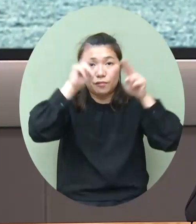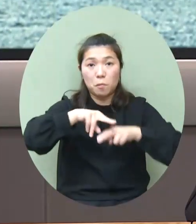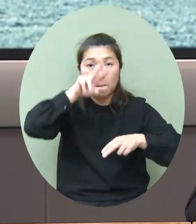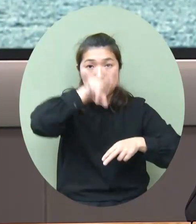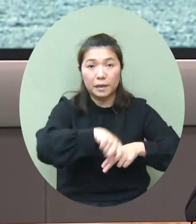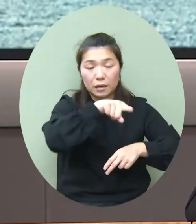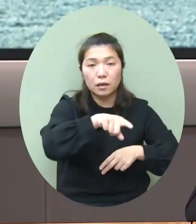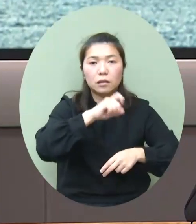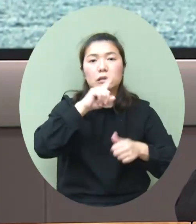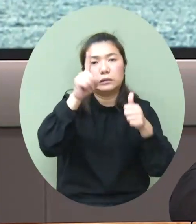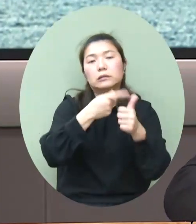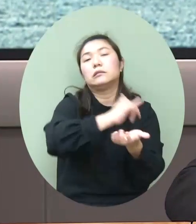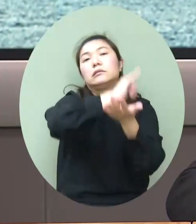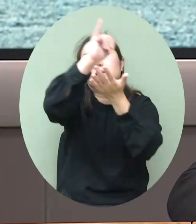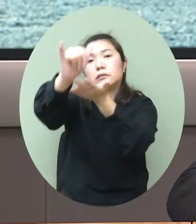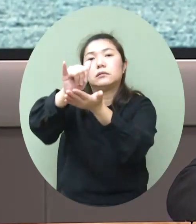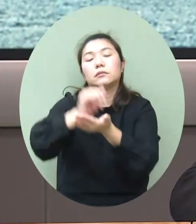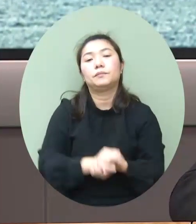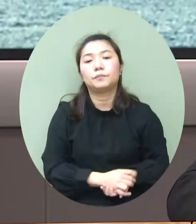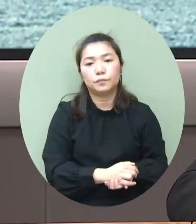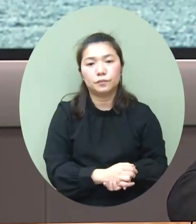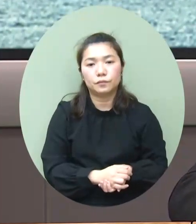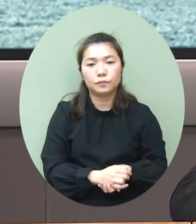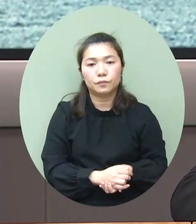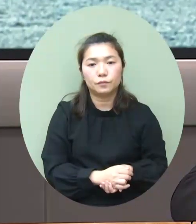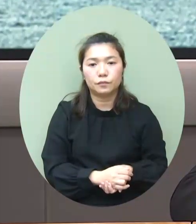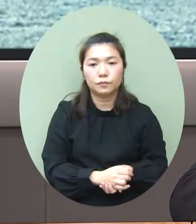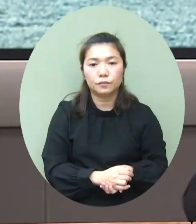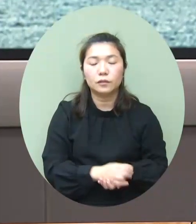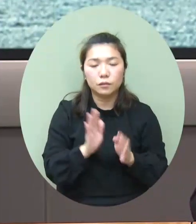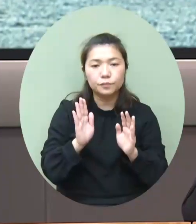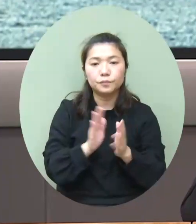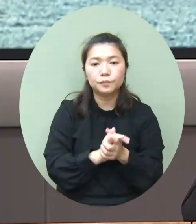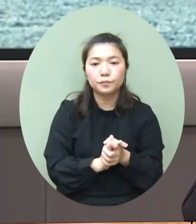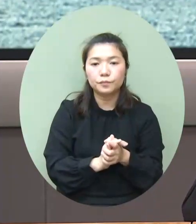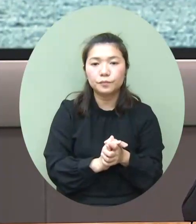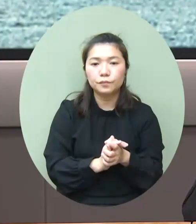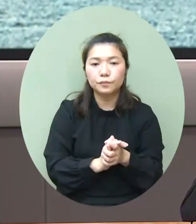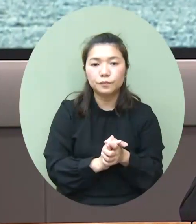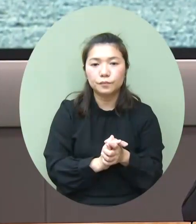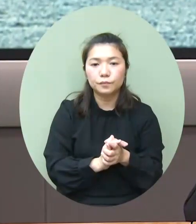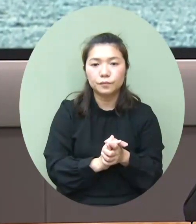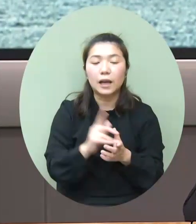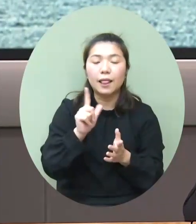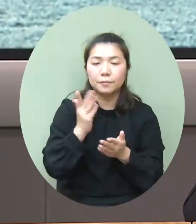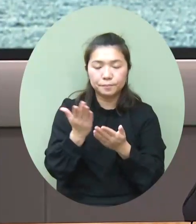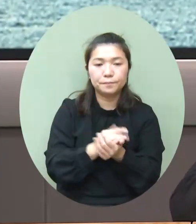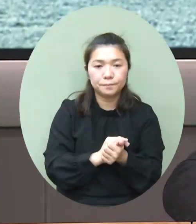封行动，而侦查得到的阳性病例优先入住。不好意思，